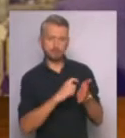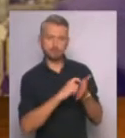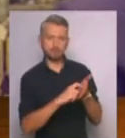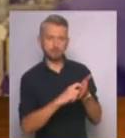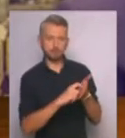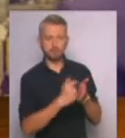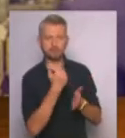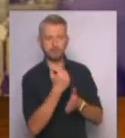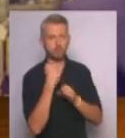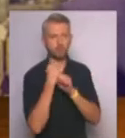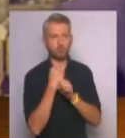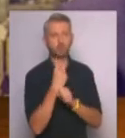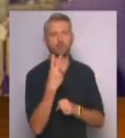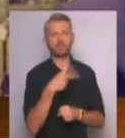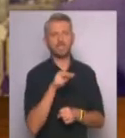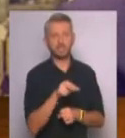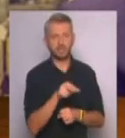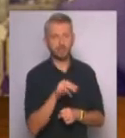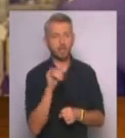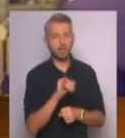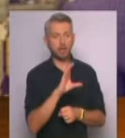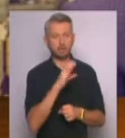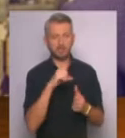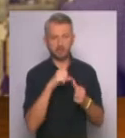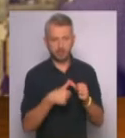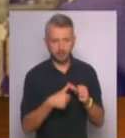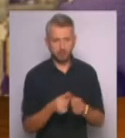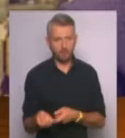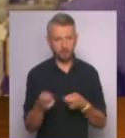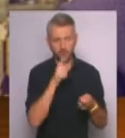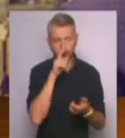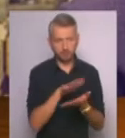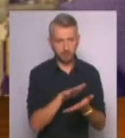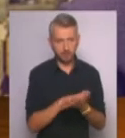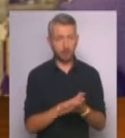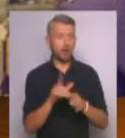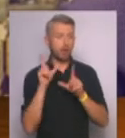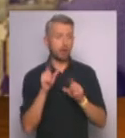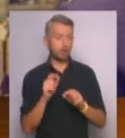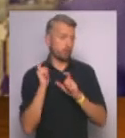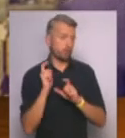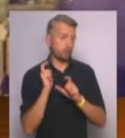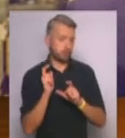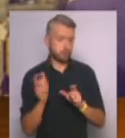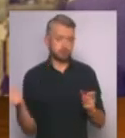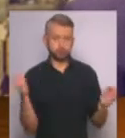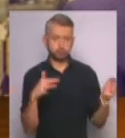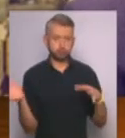Київкомунсервіс мішок на 120 літрів, і по середам у нас здійснюється вивіз сміття. Іде автомобіль, завантажуються ці